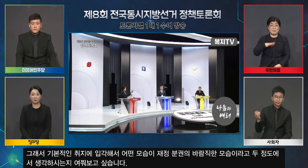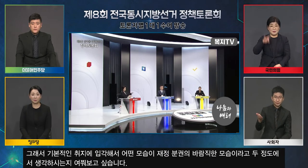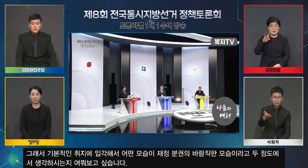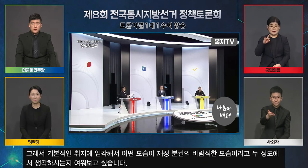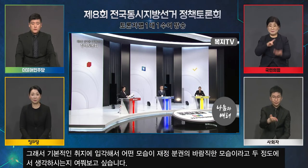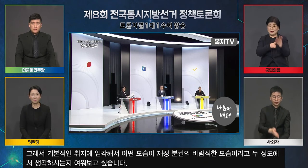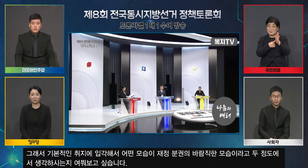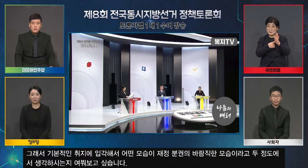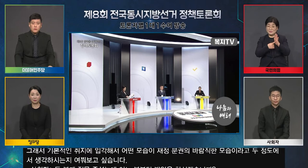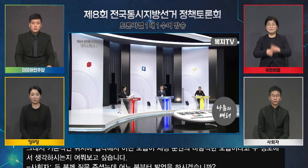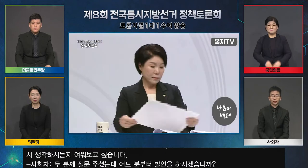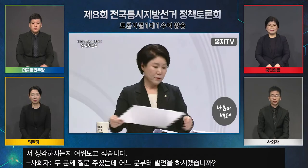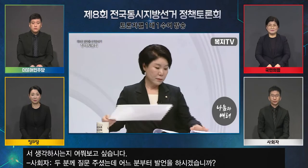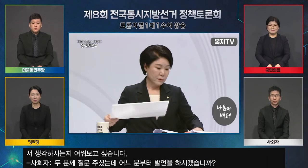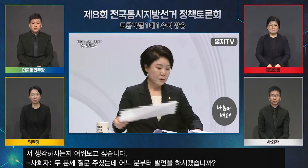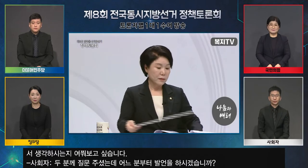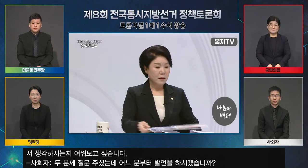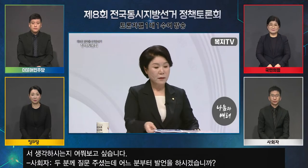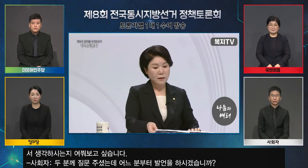교훈이 부대표 발언하십시오.